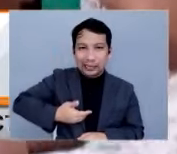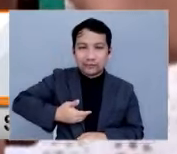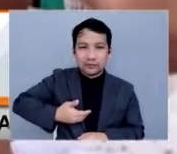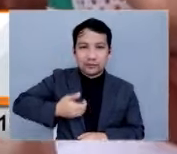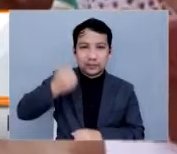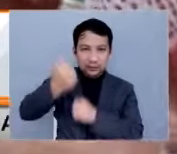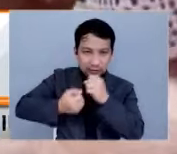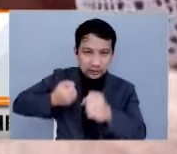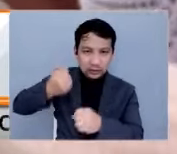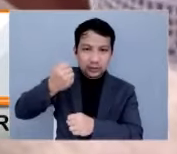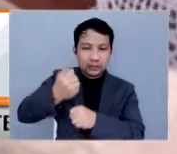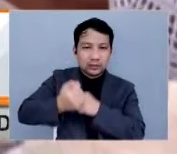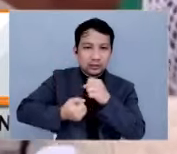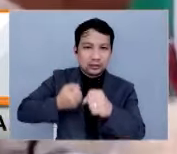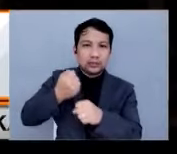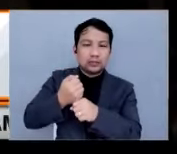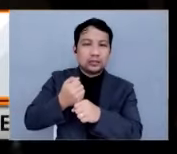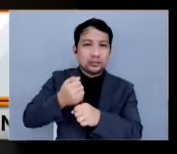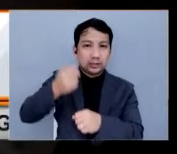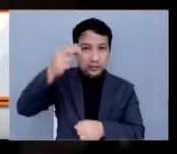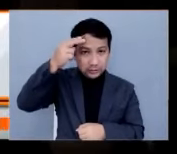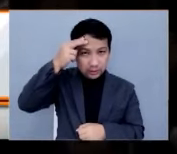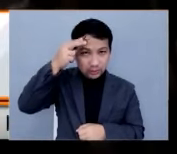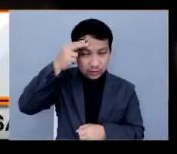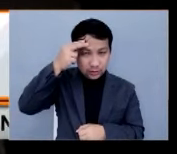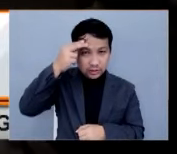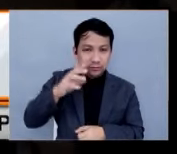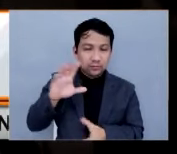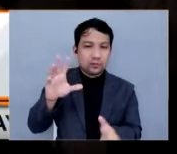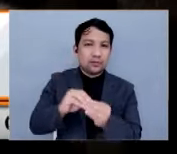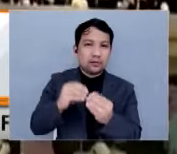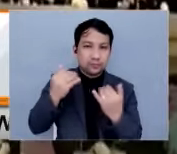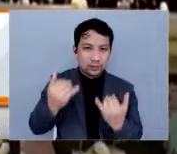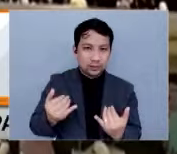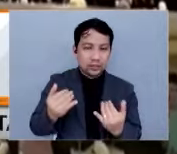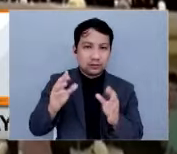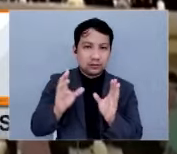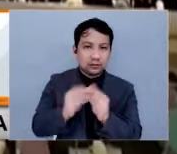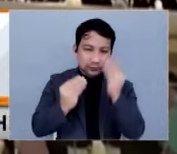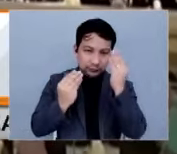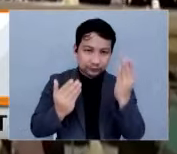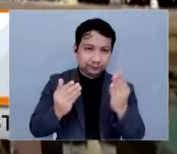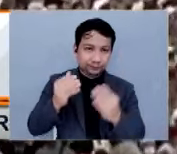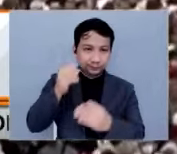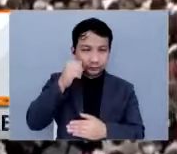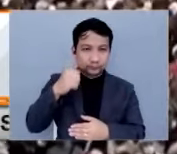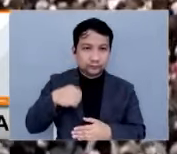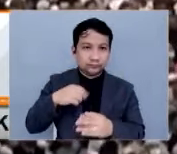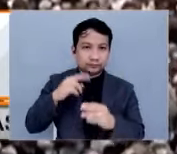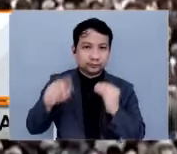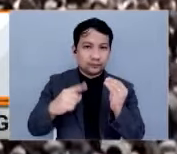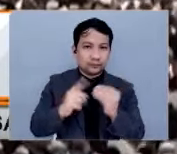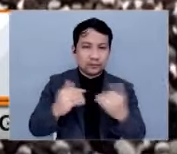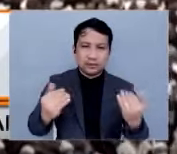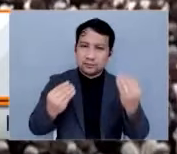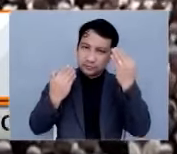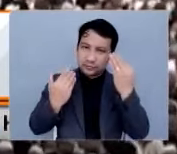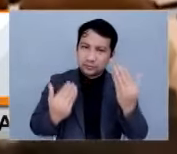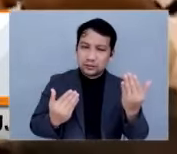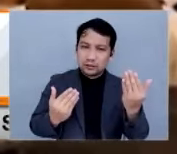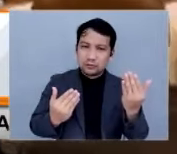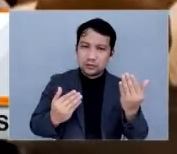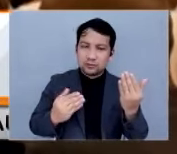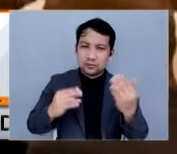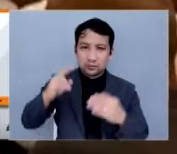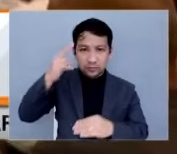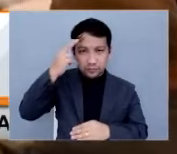pilgrimage sa Saudi Arabia ngayong taon. Kinumpirma yan mismo ng Department of Foreign Affairs. Wala pang ibang detalye sa pagkakakilanlan